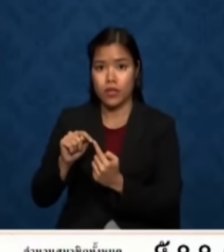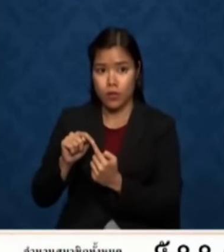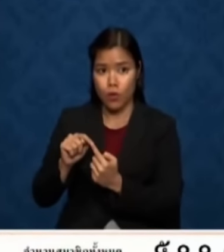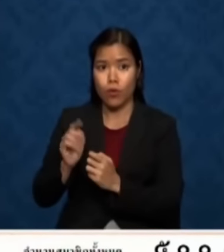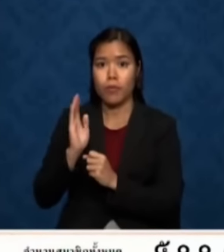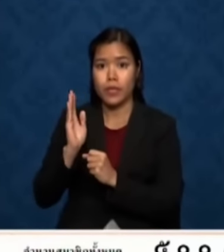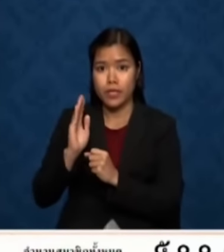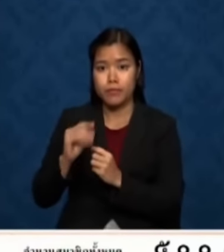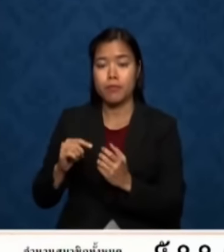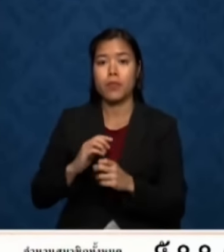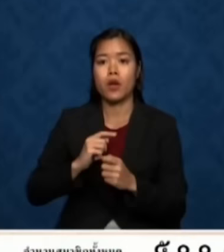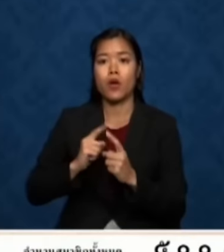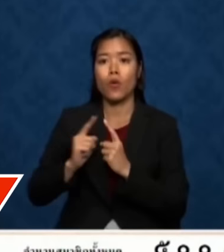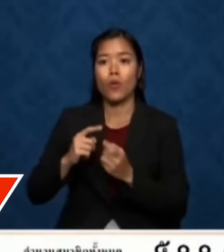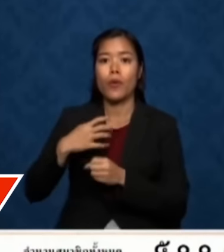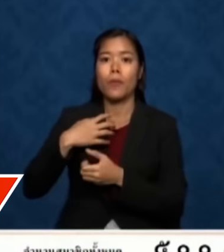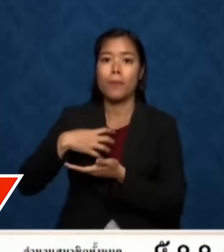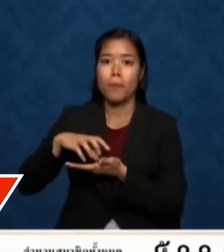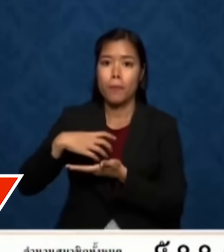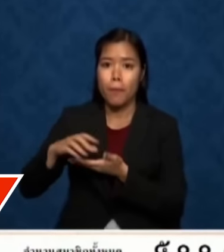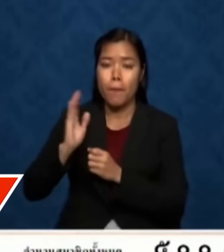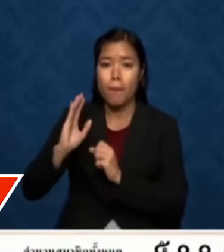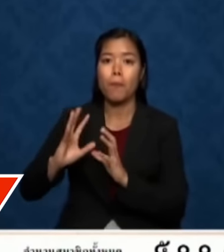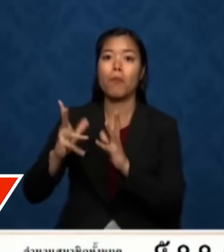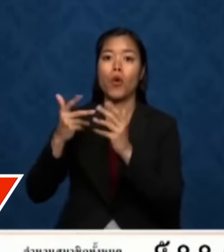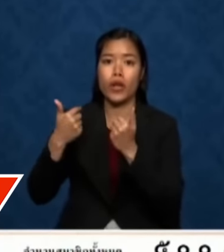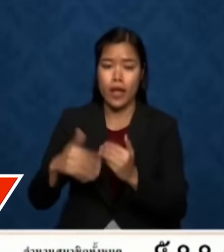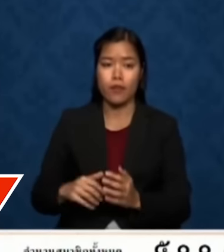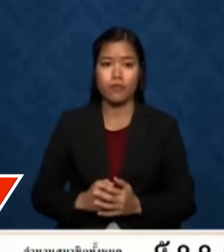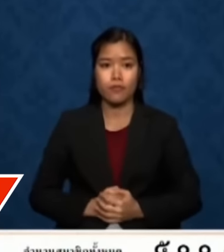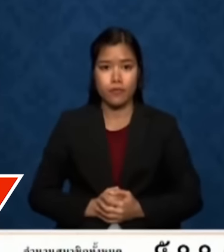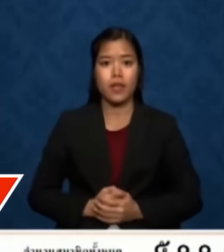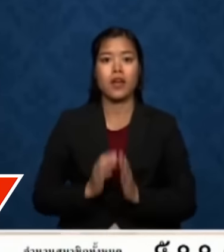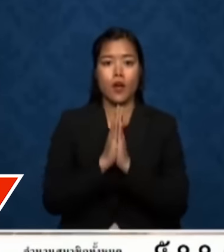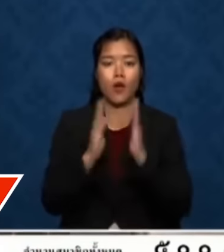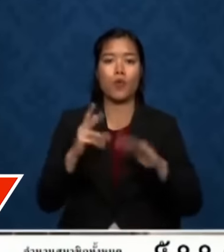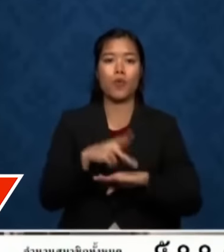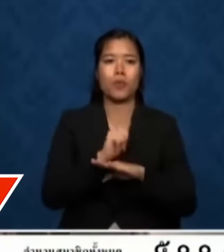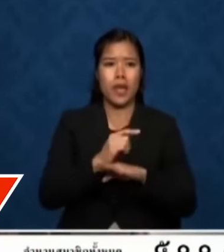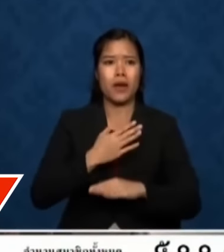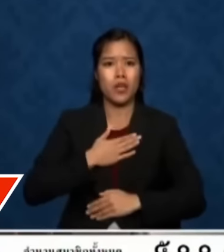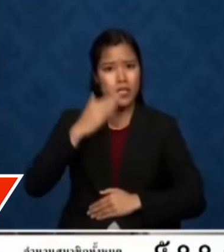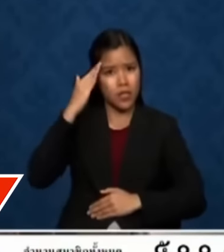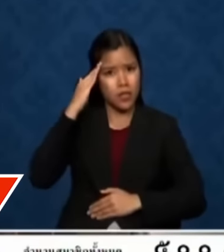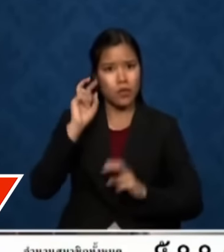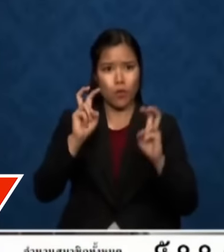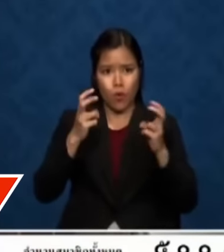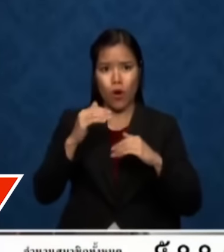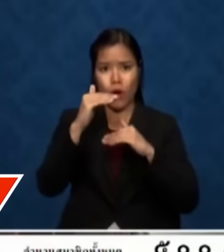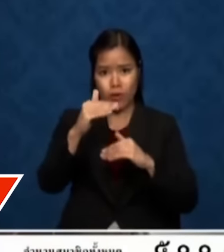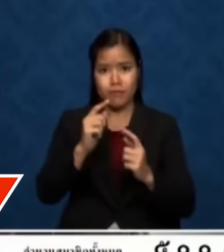แล้วนะครับเชิญครับ ขอบคุณท่านประธานค่ะดิฉันคิดว่าดิฉันก็ยังอยู่ในประเด็นและยังอยู่ในประเทศไทยค่ะดิฉัน